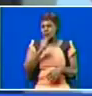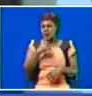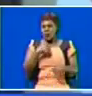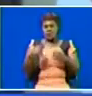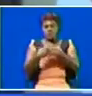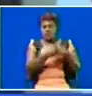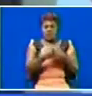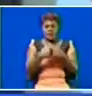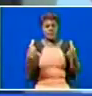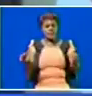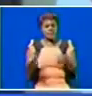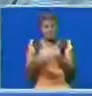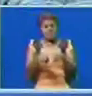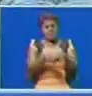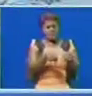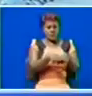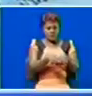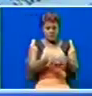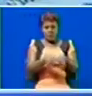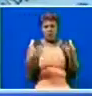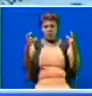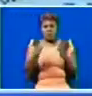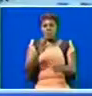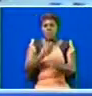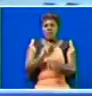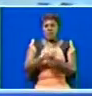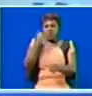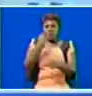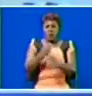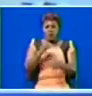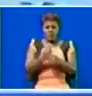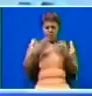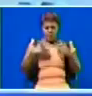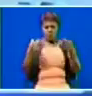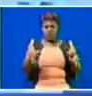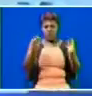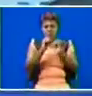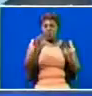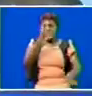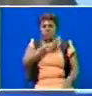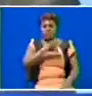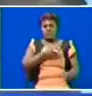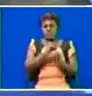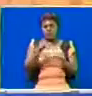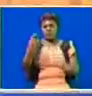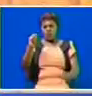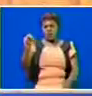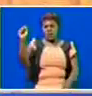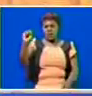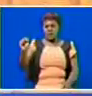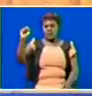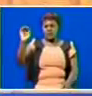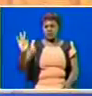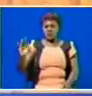na changamoto zinazofanana. Bado kundi kubwa la wafanyakazi katika sekta isiyo rasmi hawanufaiki na mifuko ya hifadhi ya jamii.